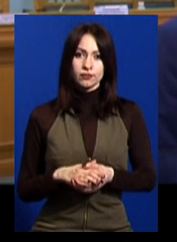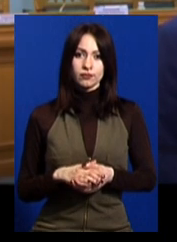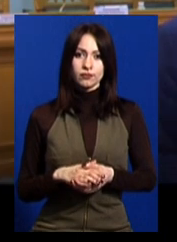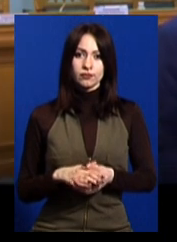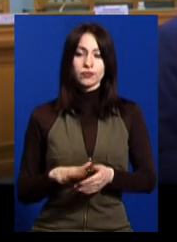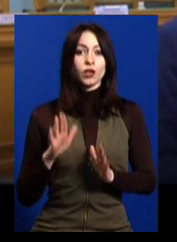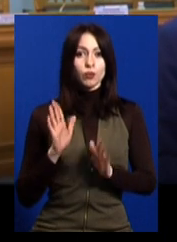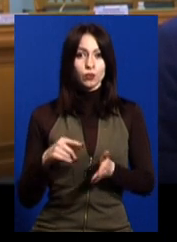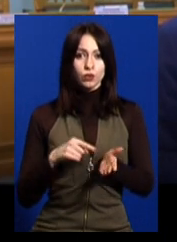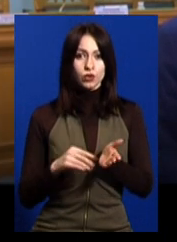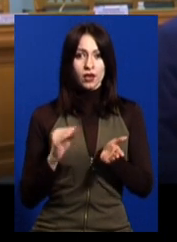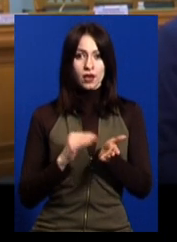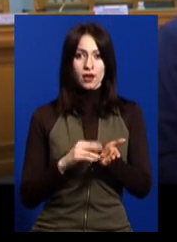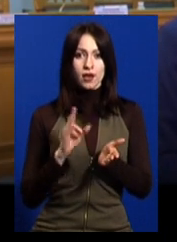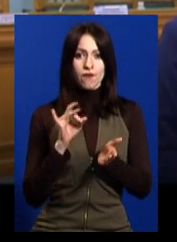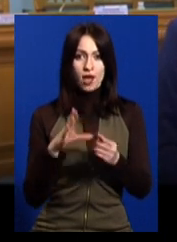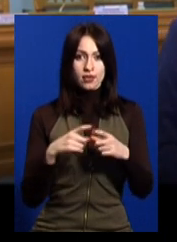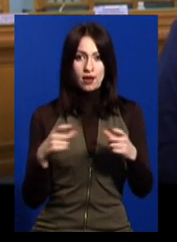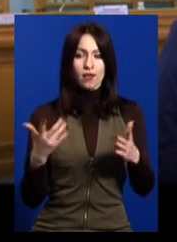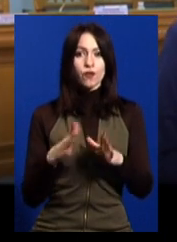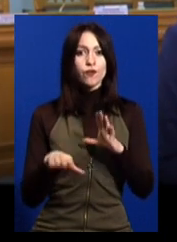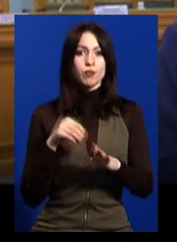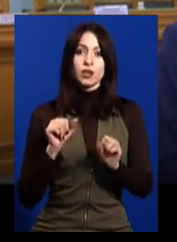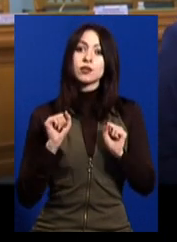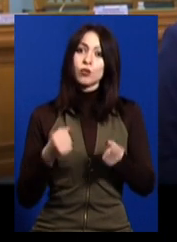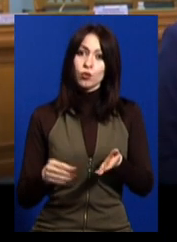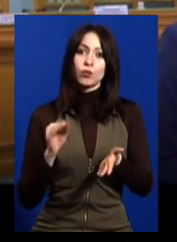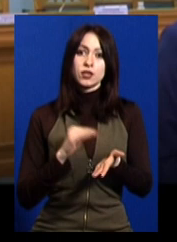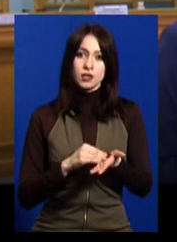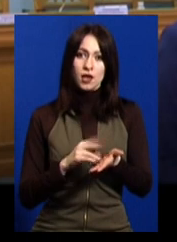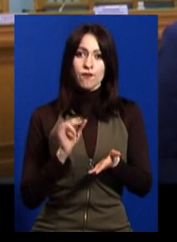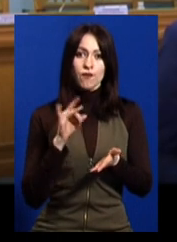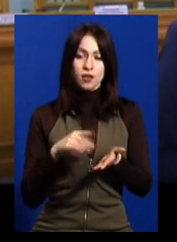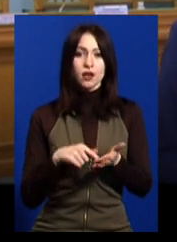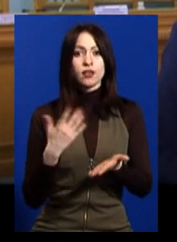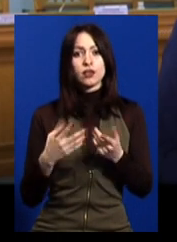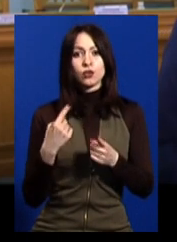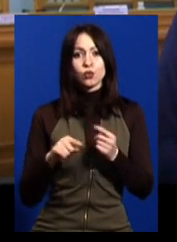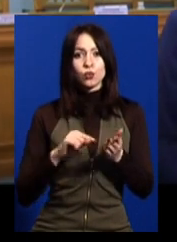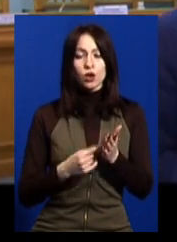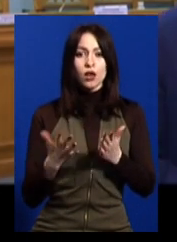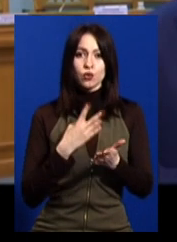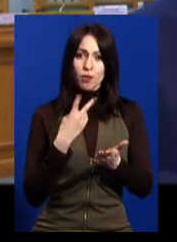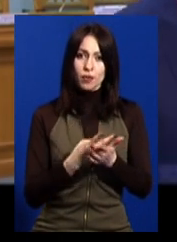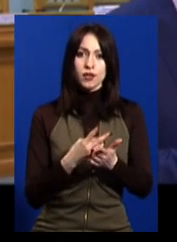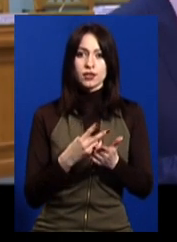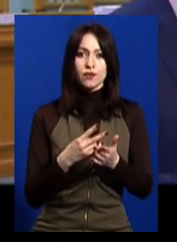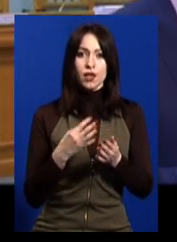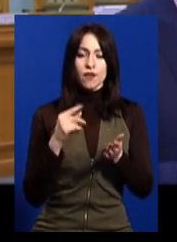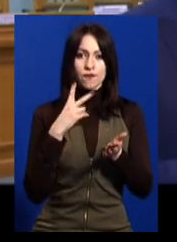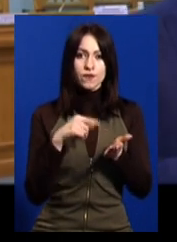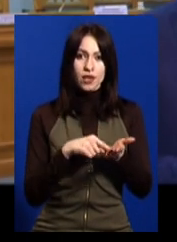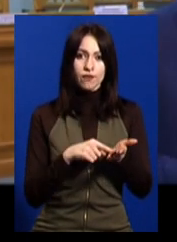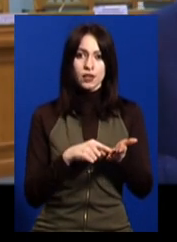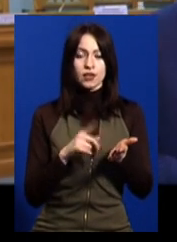Зліва буде розміщено квадрат, в якому виборці можуть поставити квадрат або іншу позначку, яка засвідчує волевиявлення.